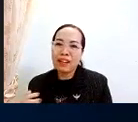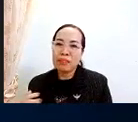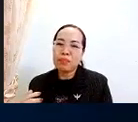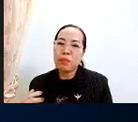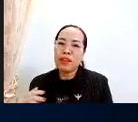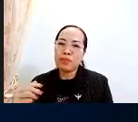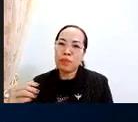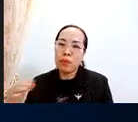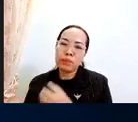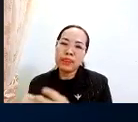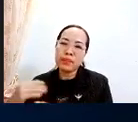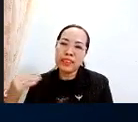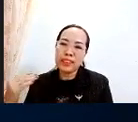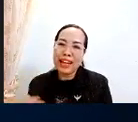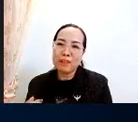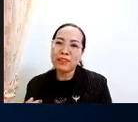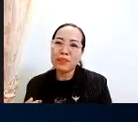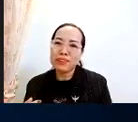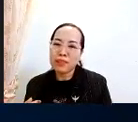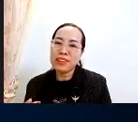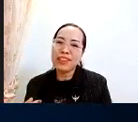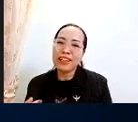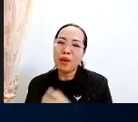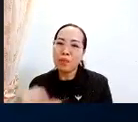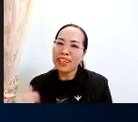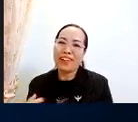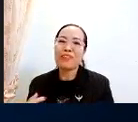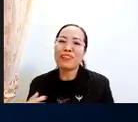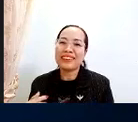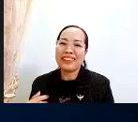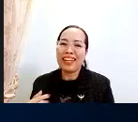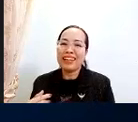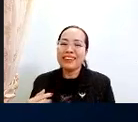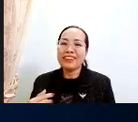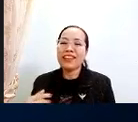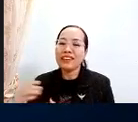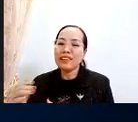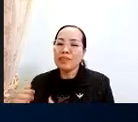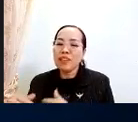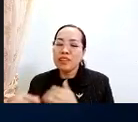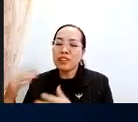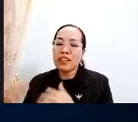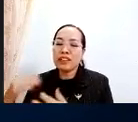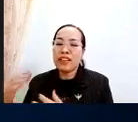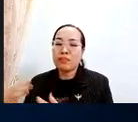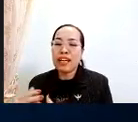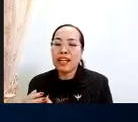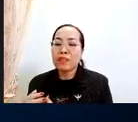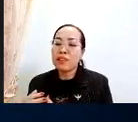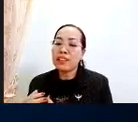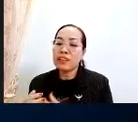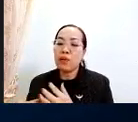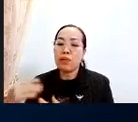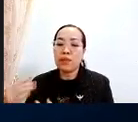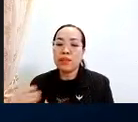delta bộ vật pi chủng ngữ delta mới chủng ngữ ấy omicron tiệt trà chẳng cứ dương trời ta tam đàn